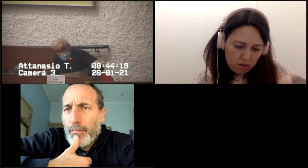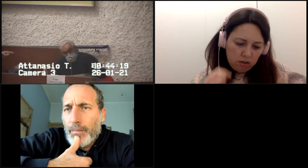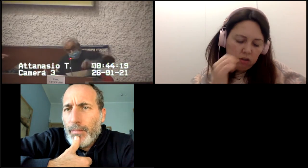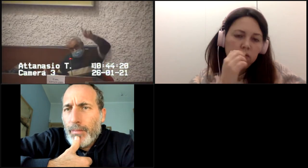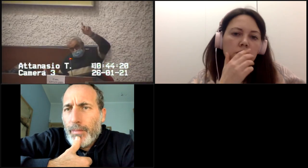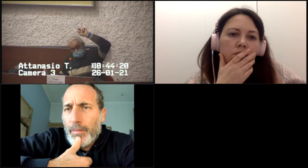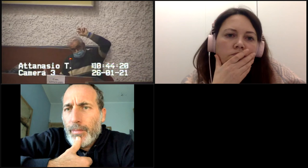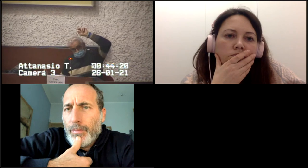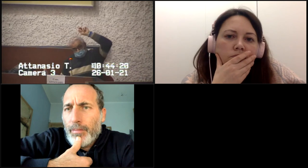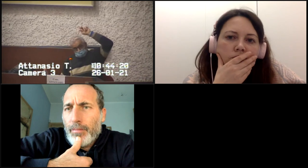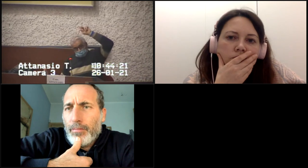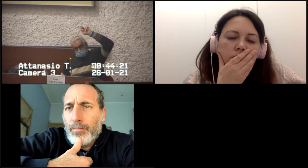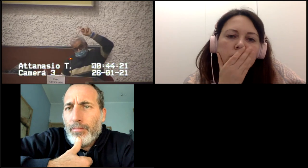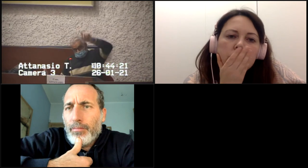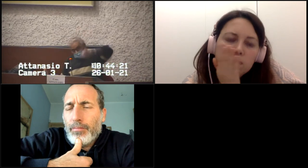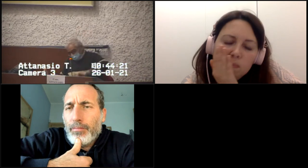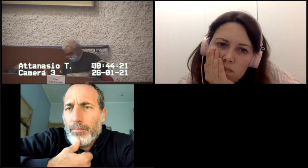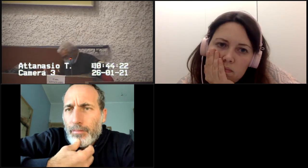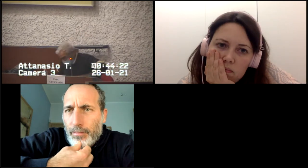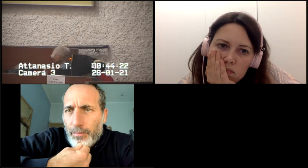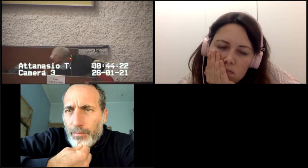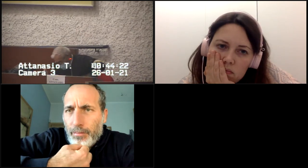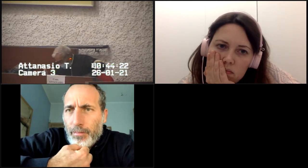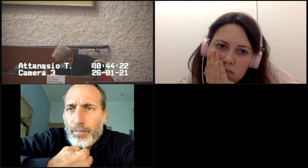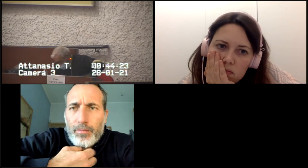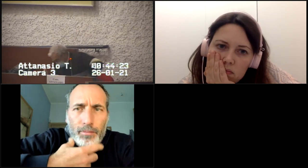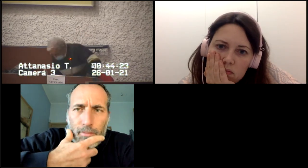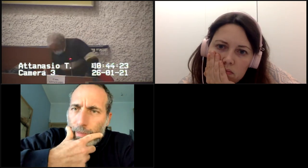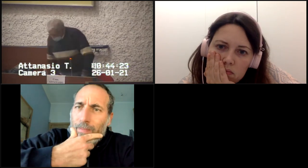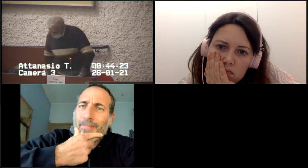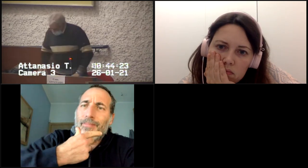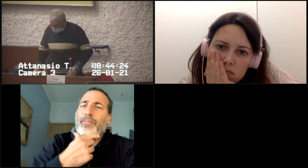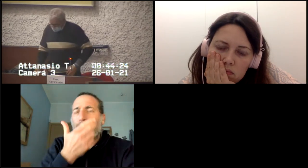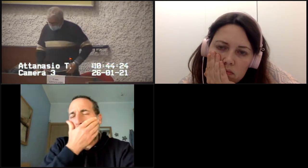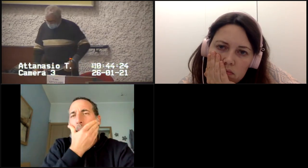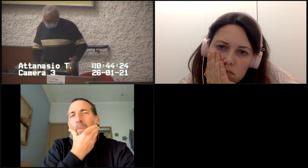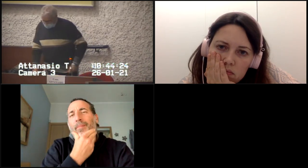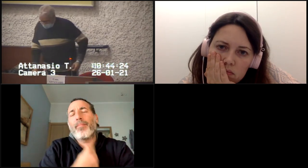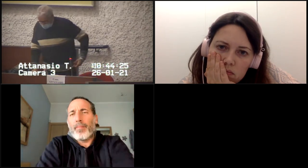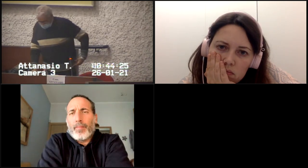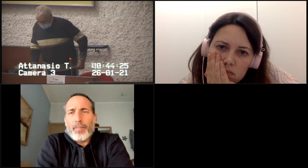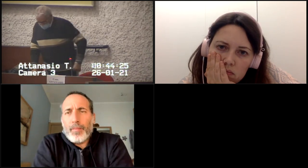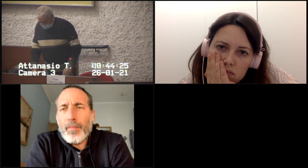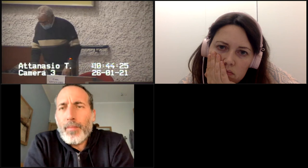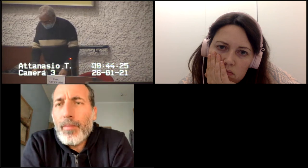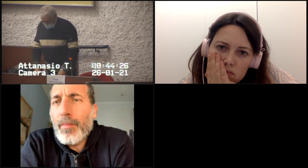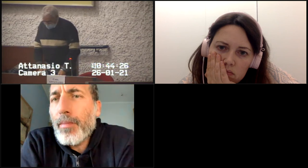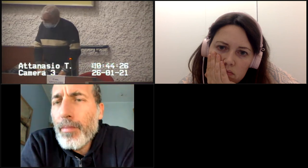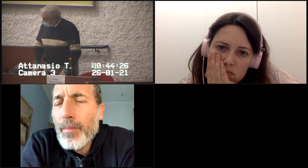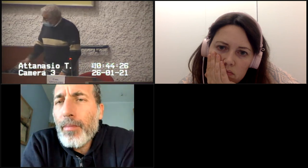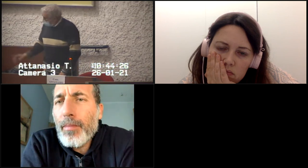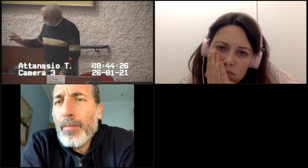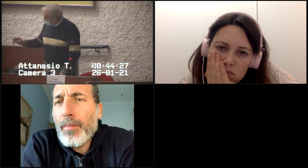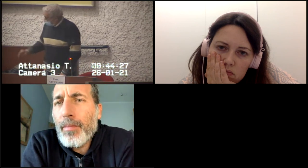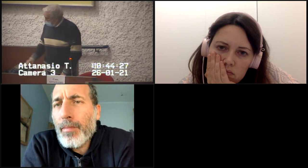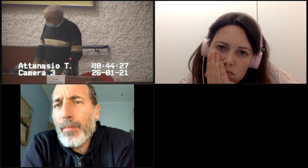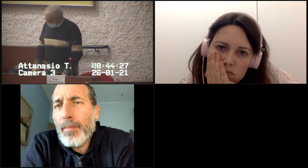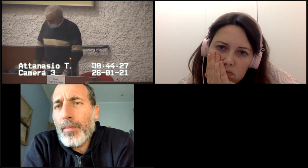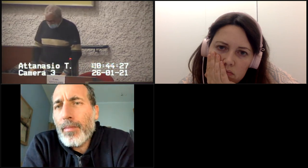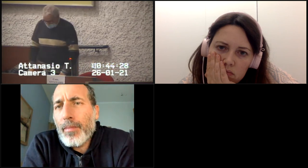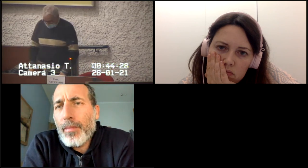Fiorino. Prego, consigliere Attanasio, ha chiesto la parola. Grazie Presidente. Mi collego